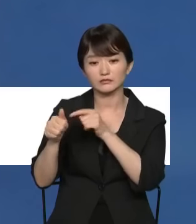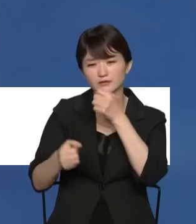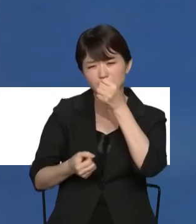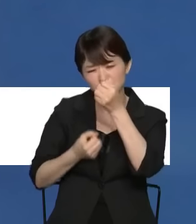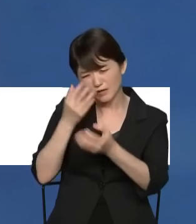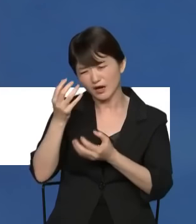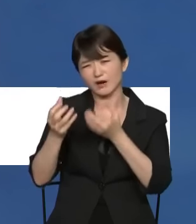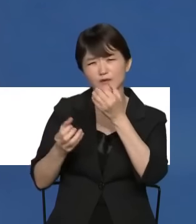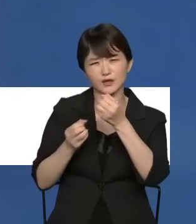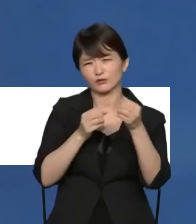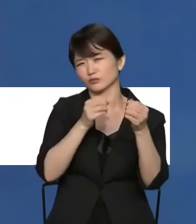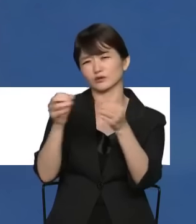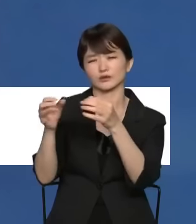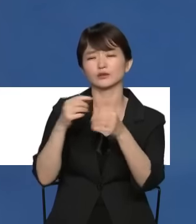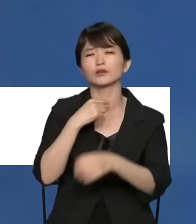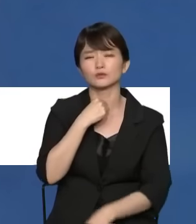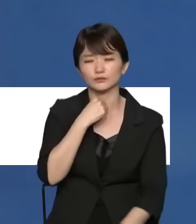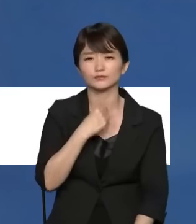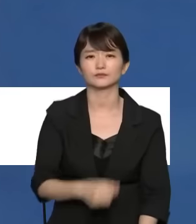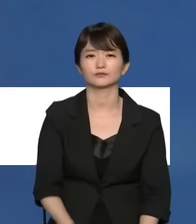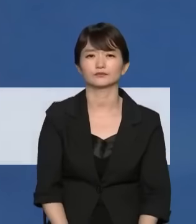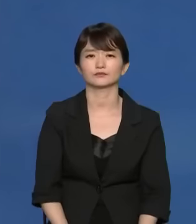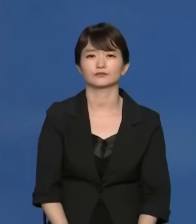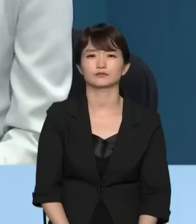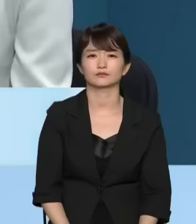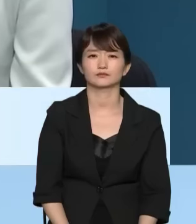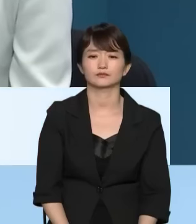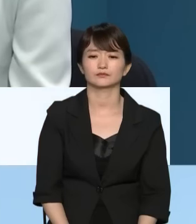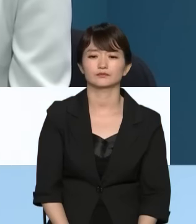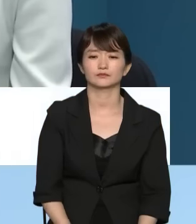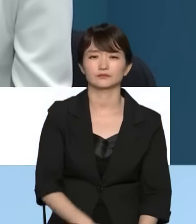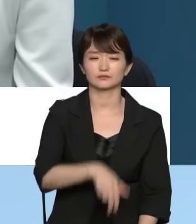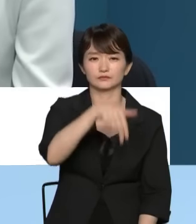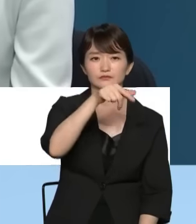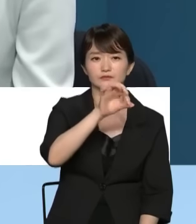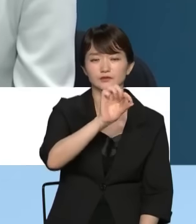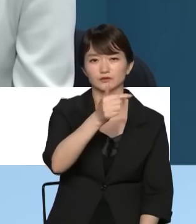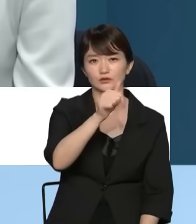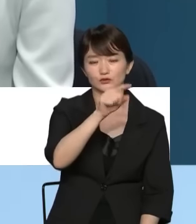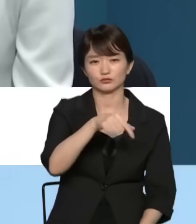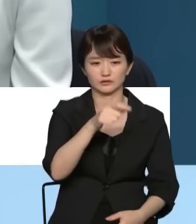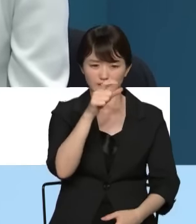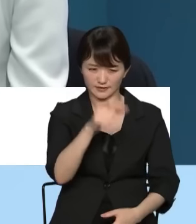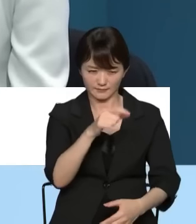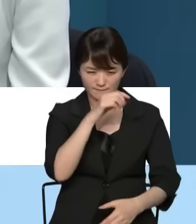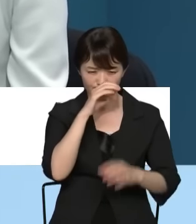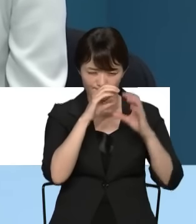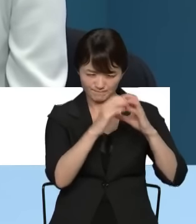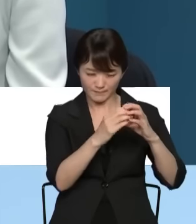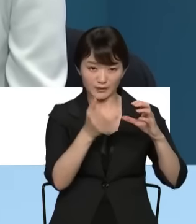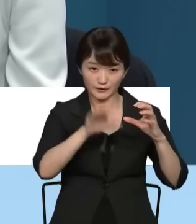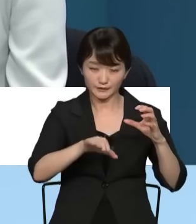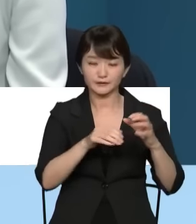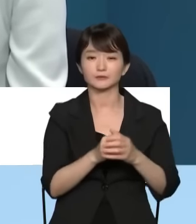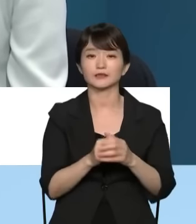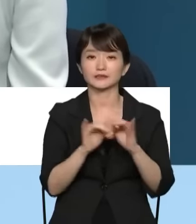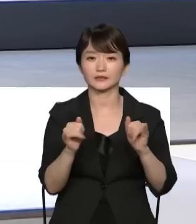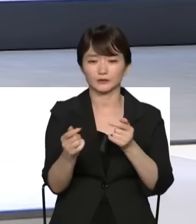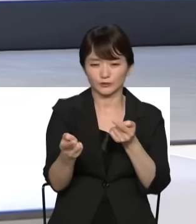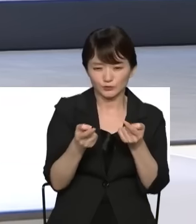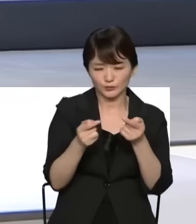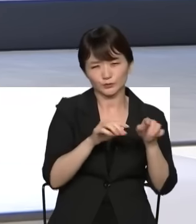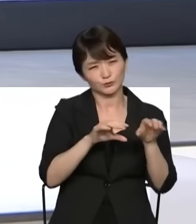토해내고 싶은 대사였어요. 네. 맞아요. 네. 정인우가 강직하면서도 네. 그 유연함도 있잖아요, 사람이.